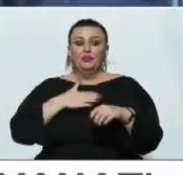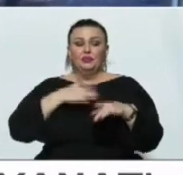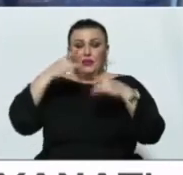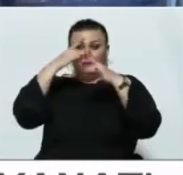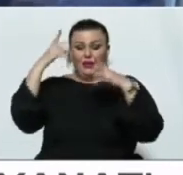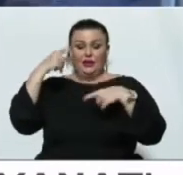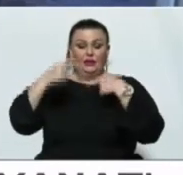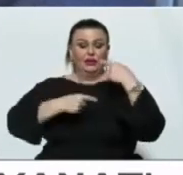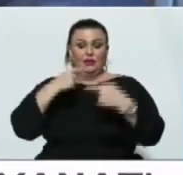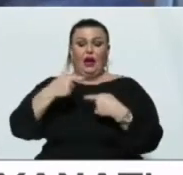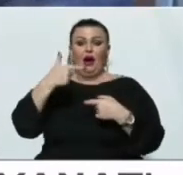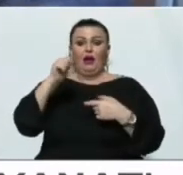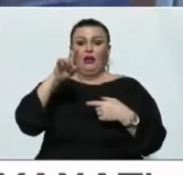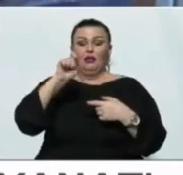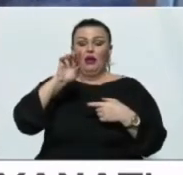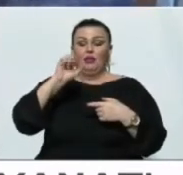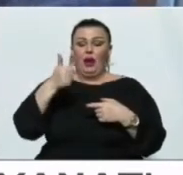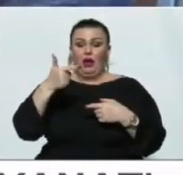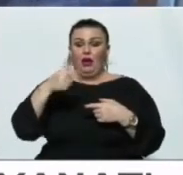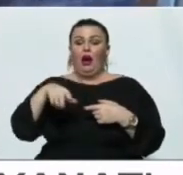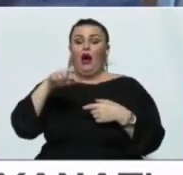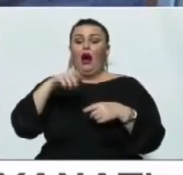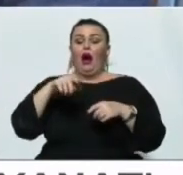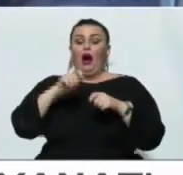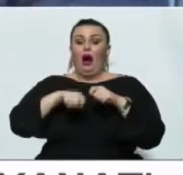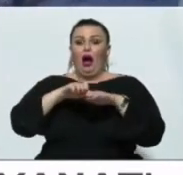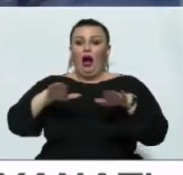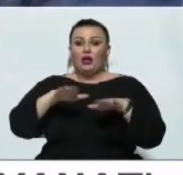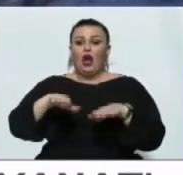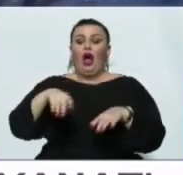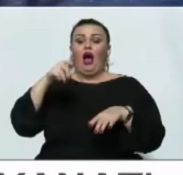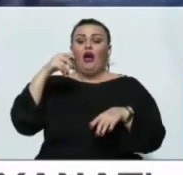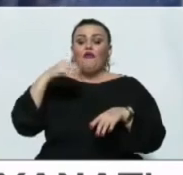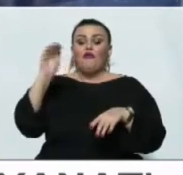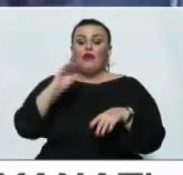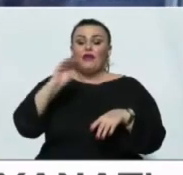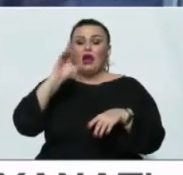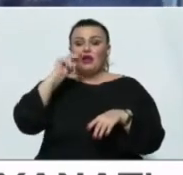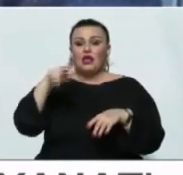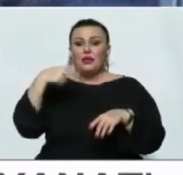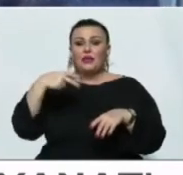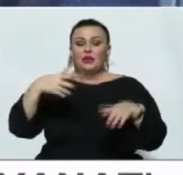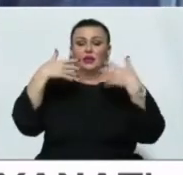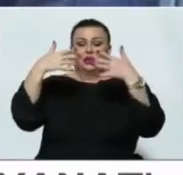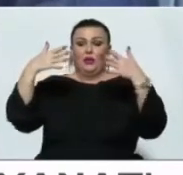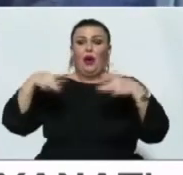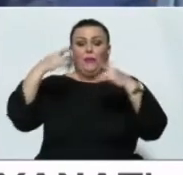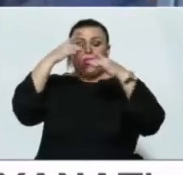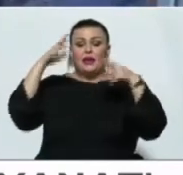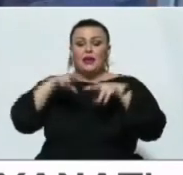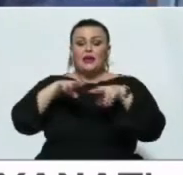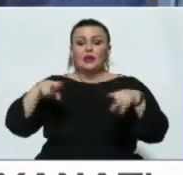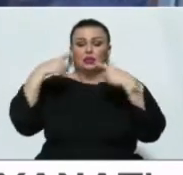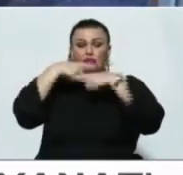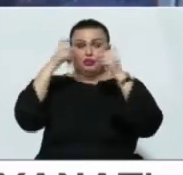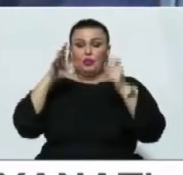mədəni irsimizi, Qarabağ xalçalarını fevralın 20-sində öz sərgilərinə nümayiş etdirəcəklər. Bu ilə bağlı Mədəniyyət Nazirliyi bəyanat yayıb.